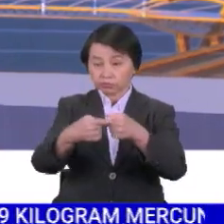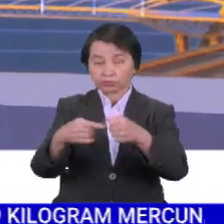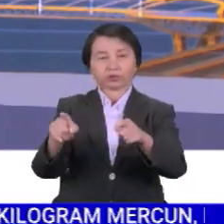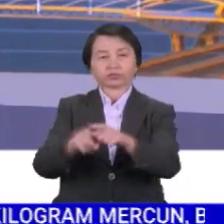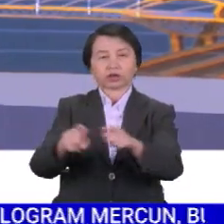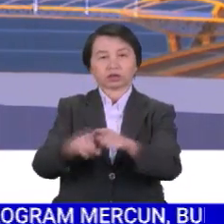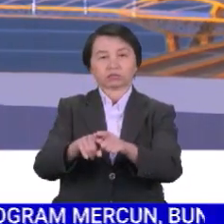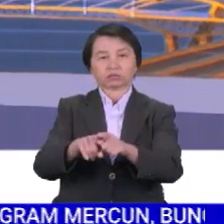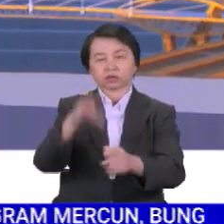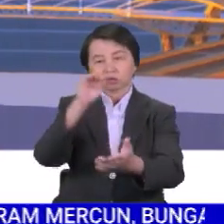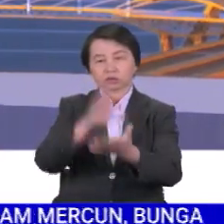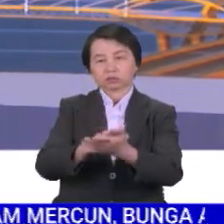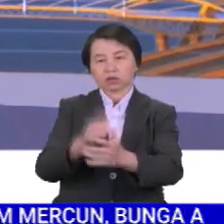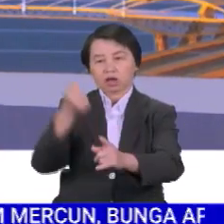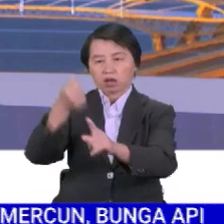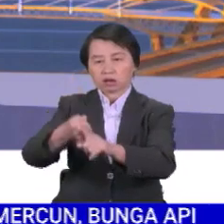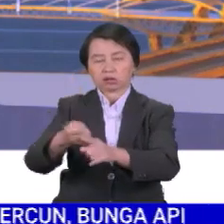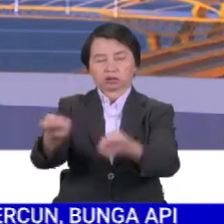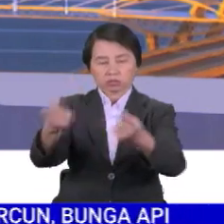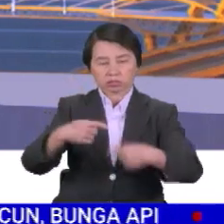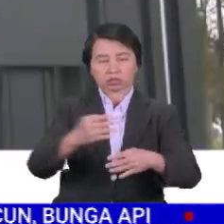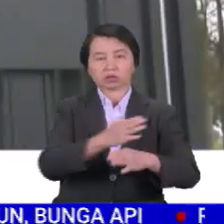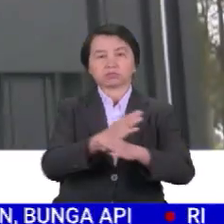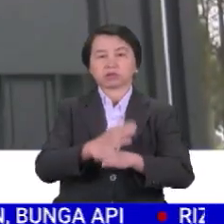bersama bayar pun di arah beladiri